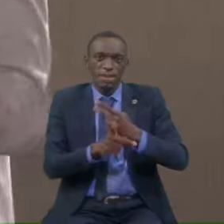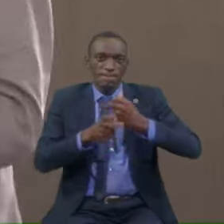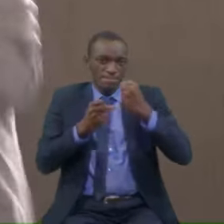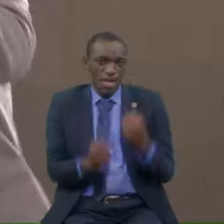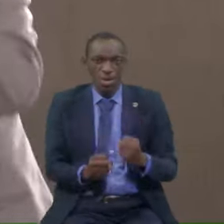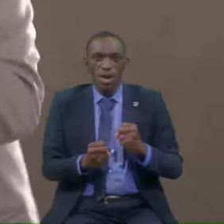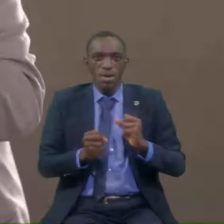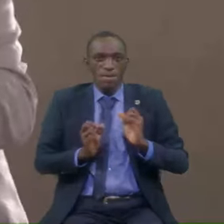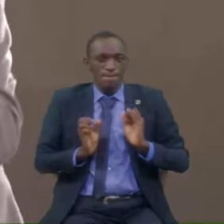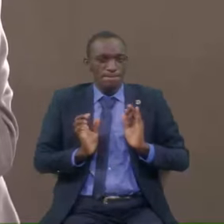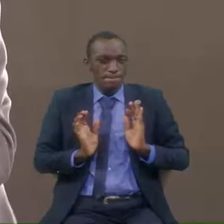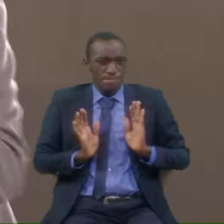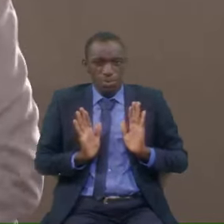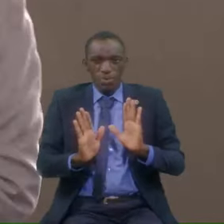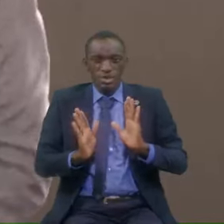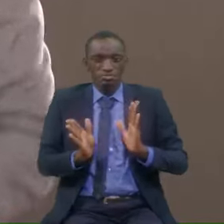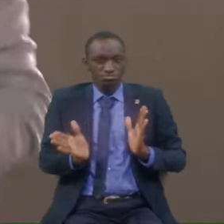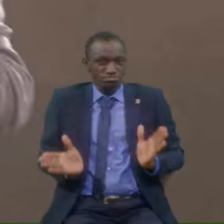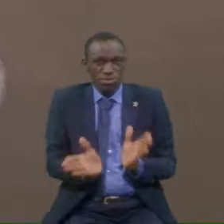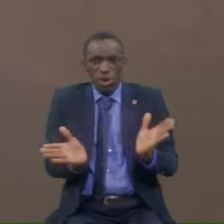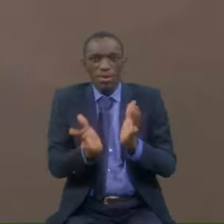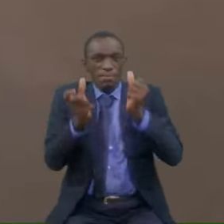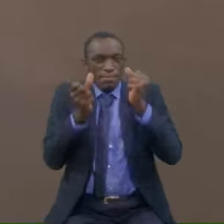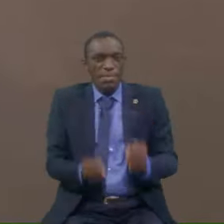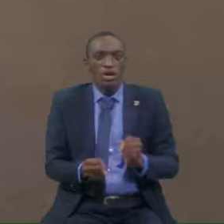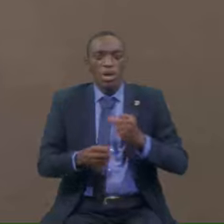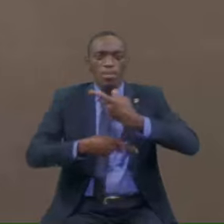La puissance qui motive, la puissance productive.